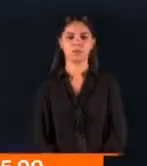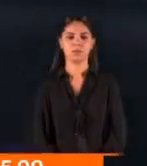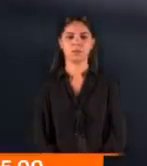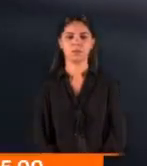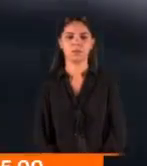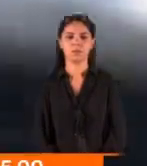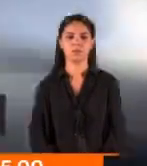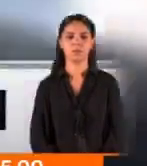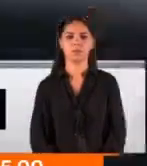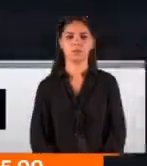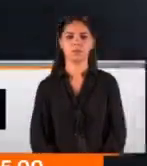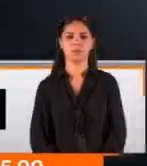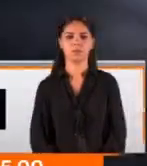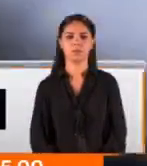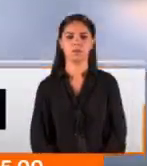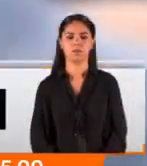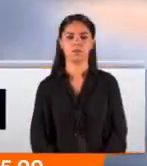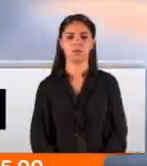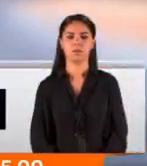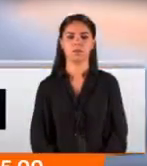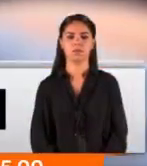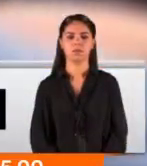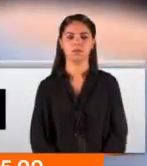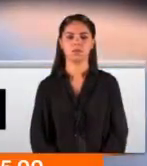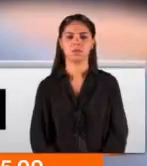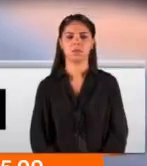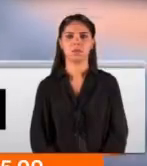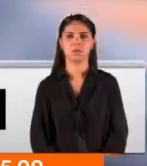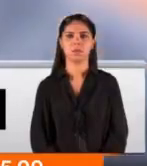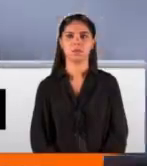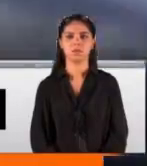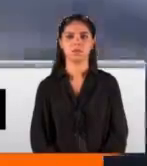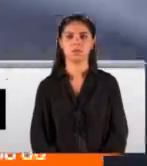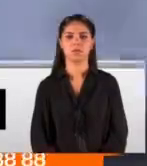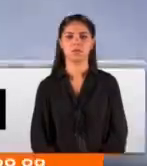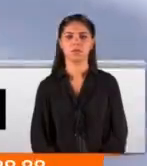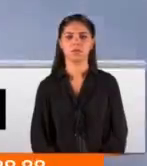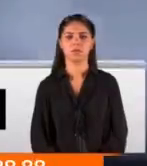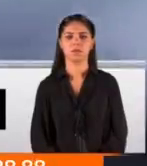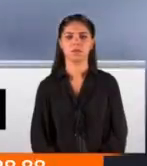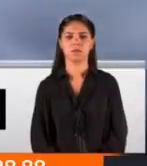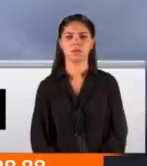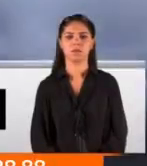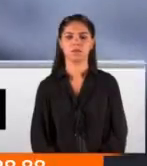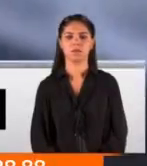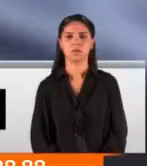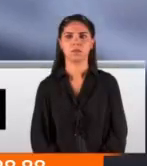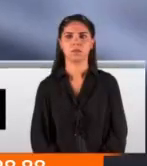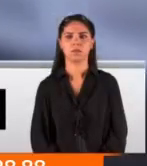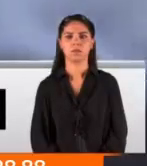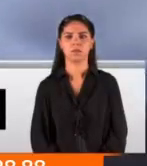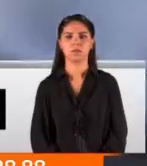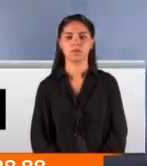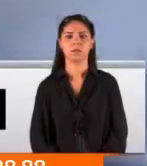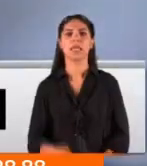takmıyorsunuz şu an. Takmıyorum. Ne demek takmıyorum? Ben aşılıyım kardeşim. Aşılıysan maske takmak zorunda değil misin yani?